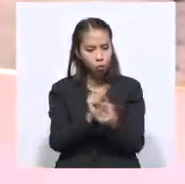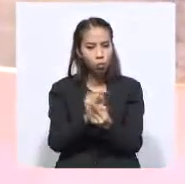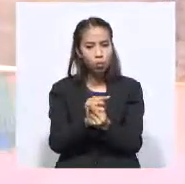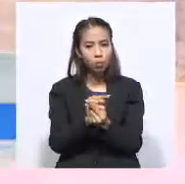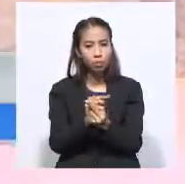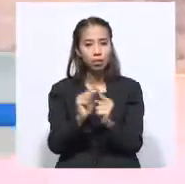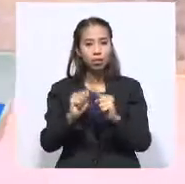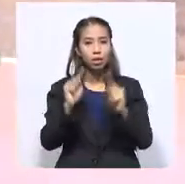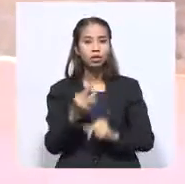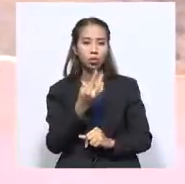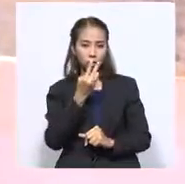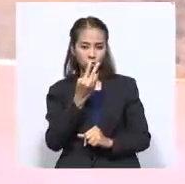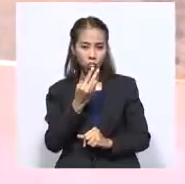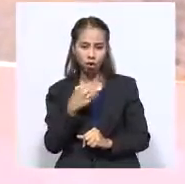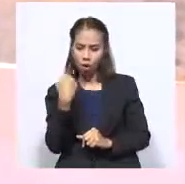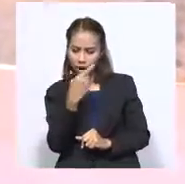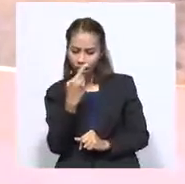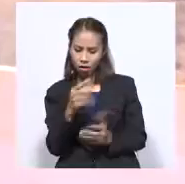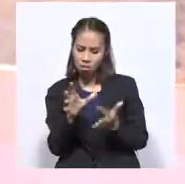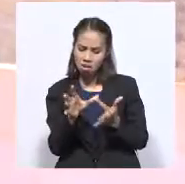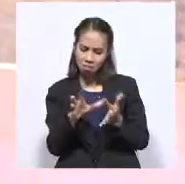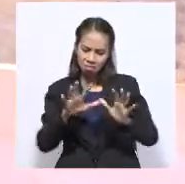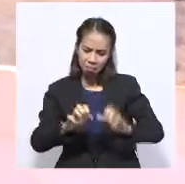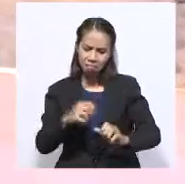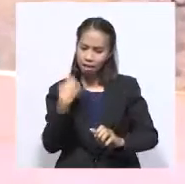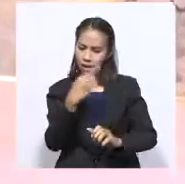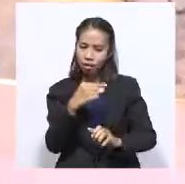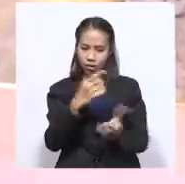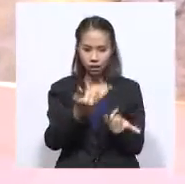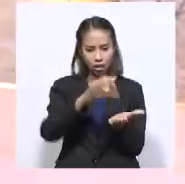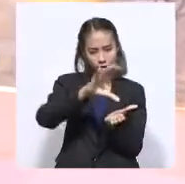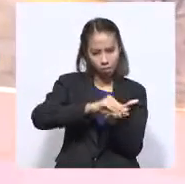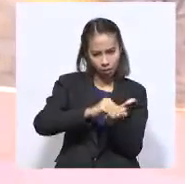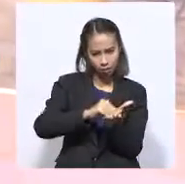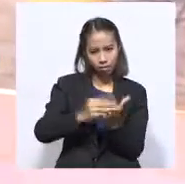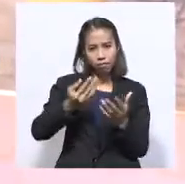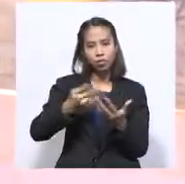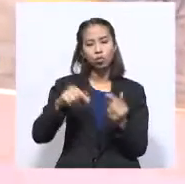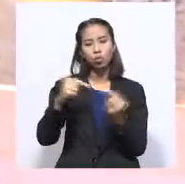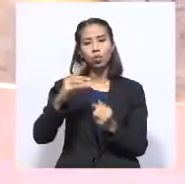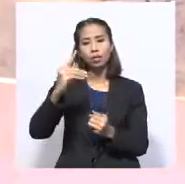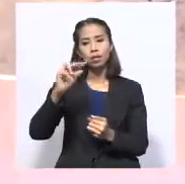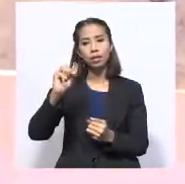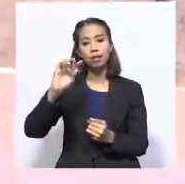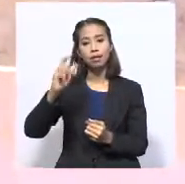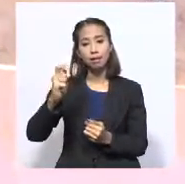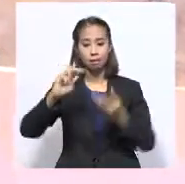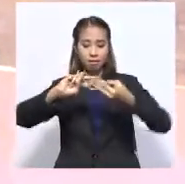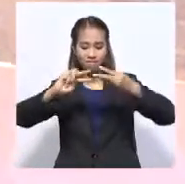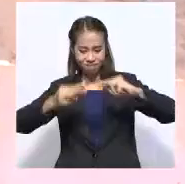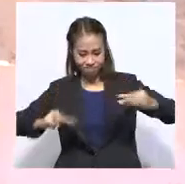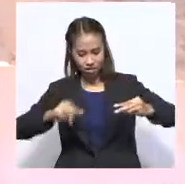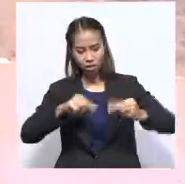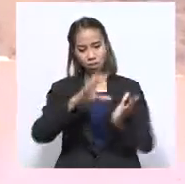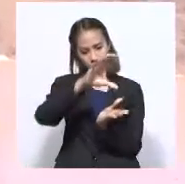ทีนี้ก็ต้องไปยืนยันว่าเป็นของใครหรืออะไรเงี้ยนะฮะแล้วก็เราก็เก็บดินเดนะฮะในเรื่องของวัตถุพยานที่ปื